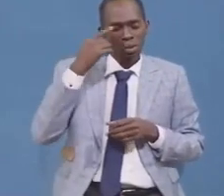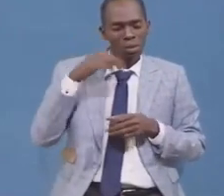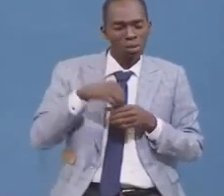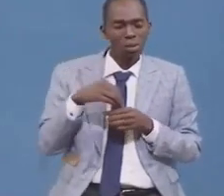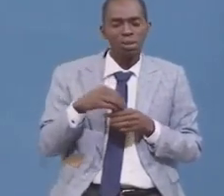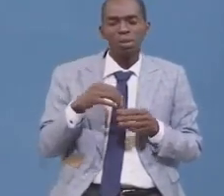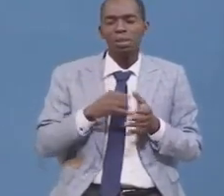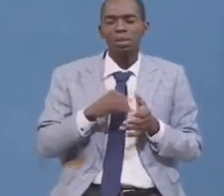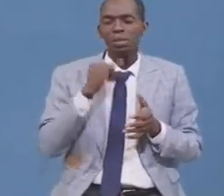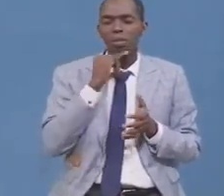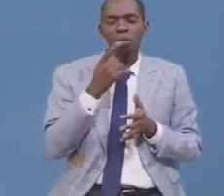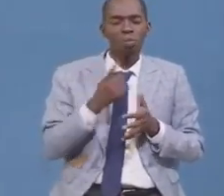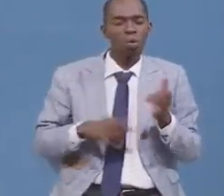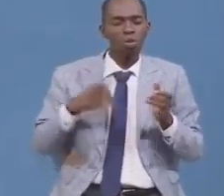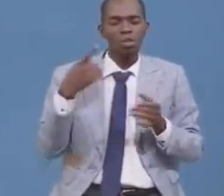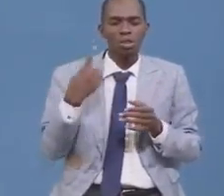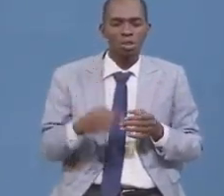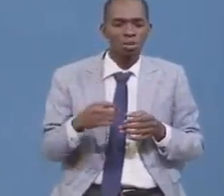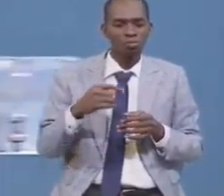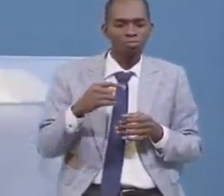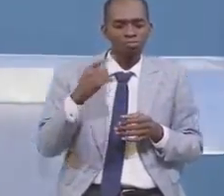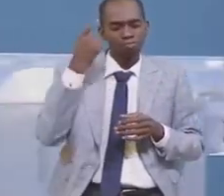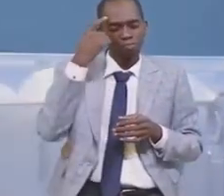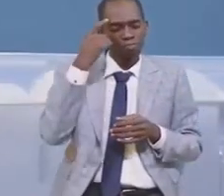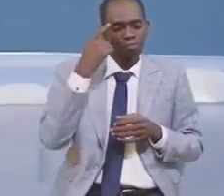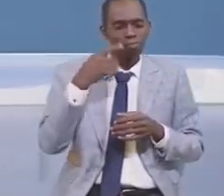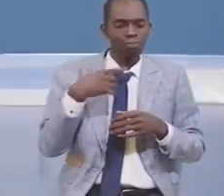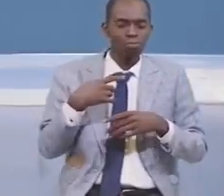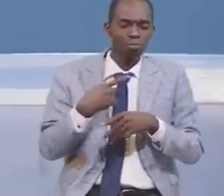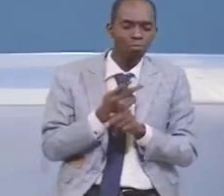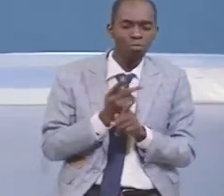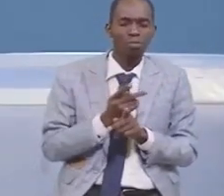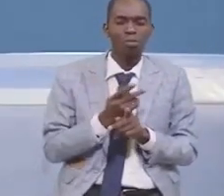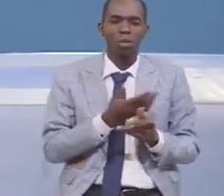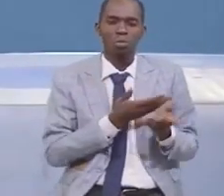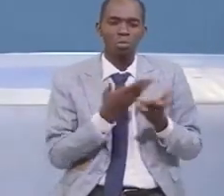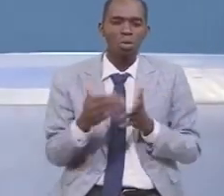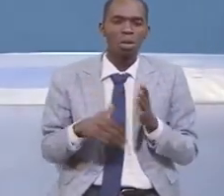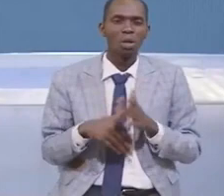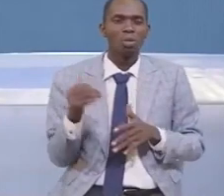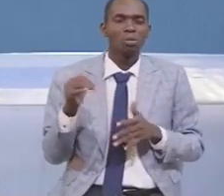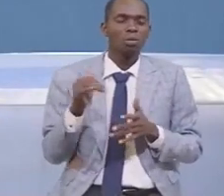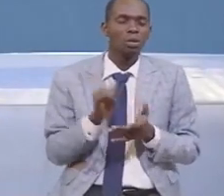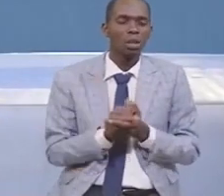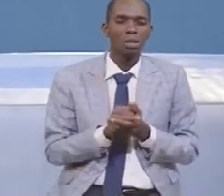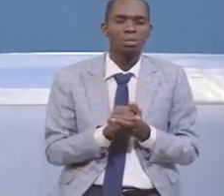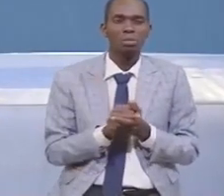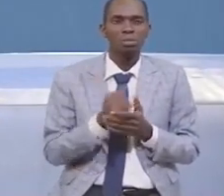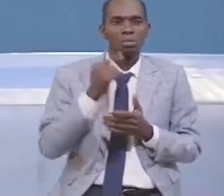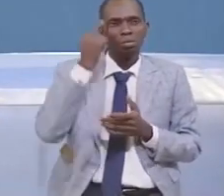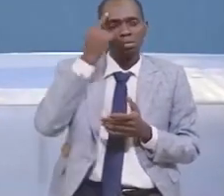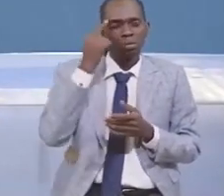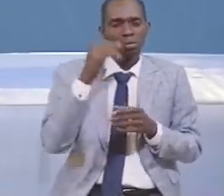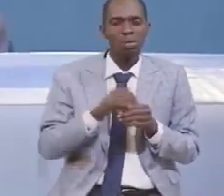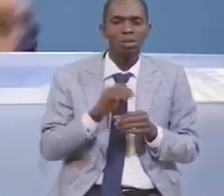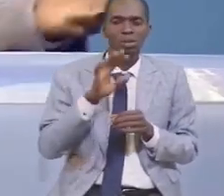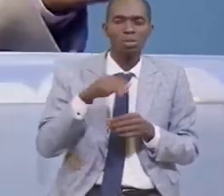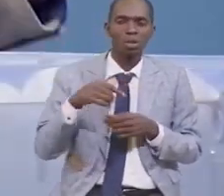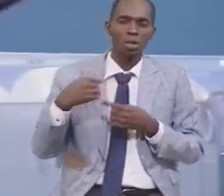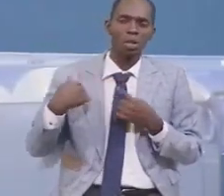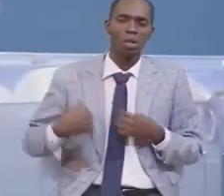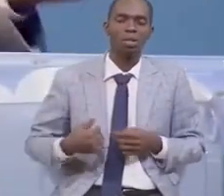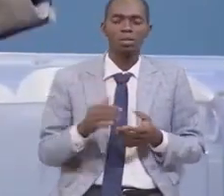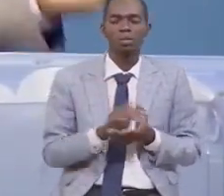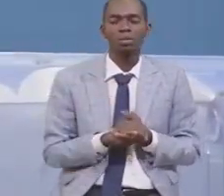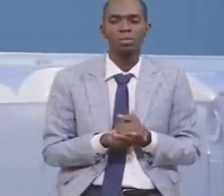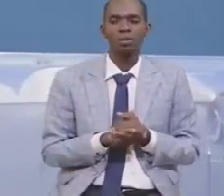inner man projects. అంతరంగ పురుషుడు దేన్ని కేంద్రీకరిస్తున్నాడు. Thoughts in your heart. ఆ ఆలోచనలు మీ హృదయంలో ఉంటాయి. Can